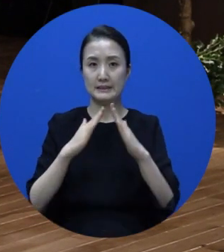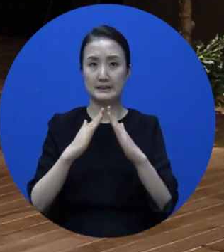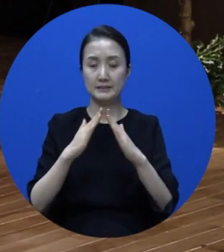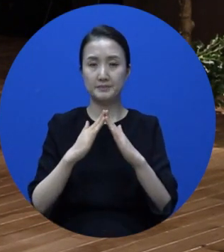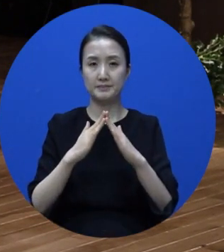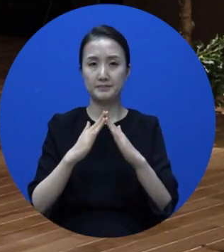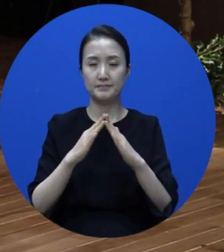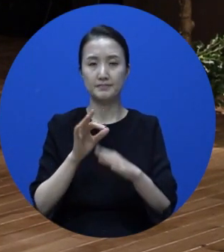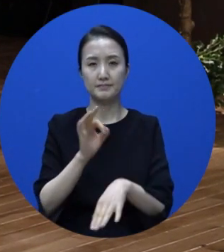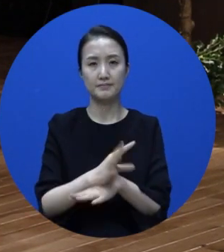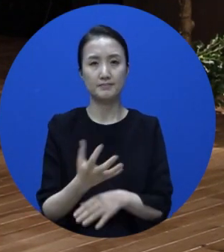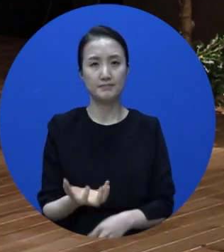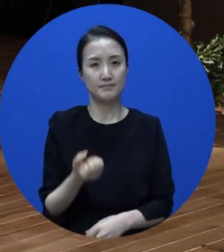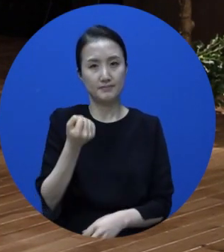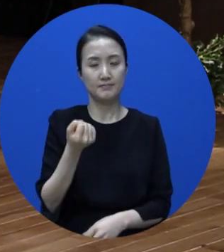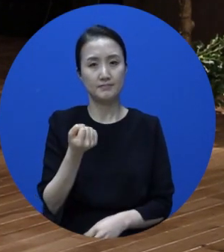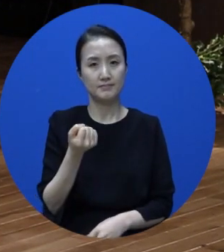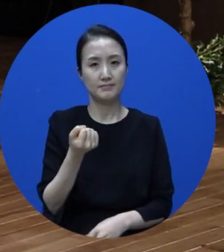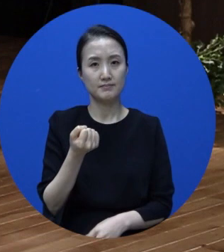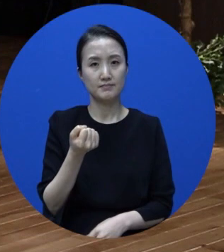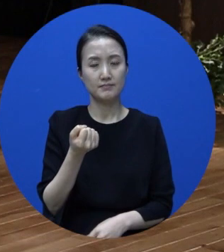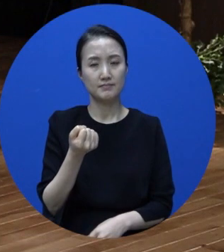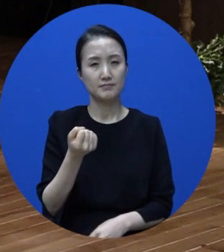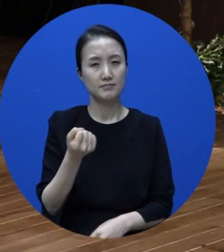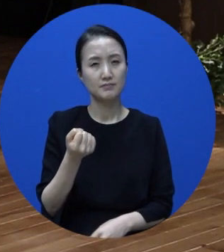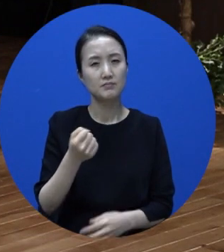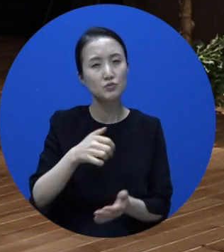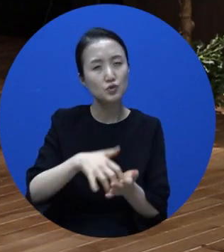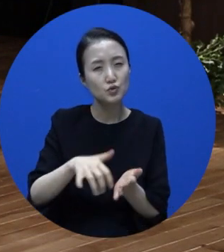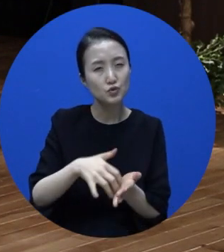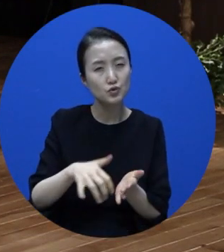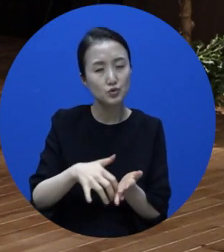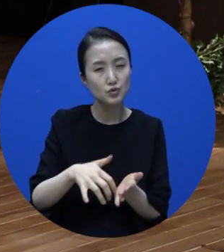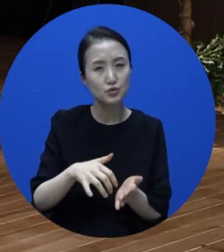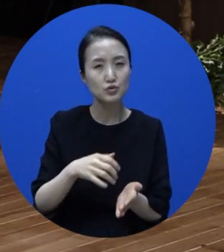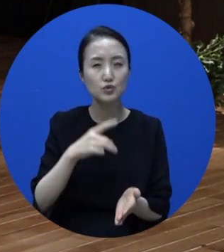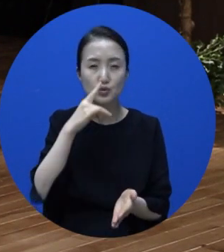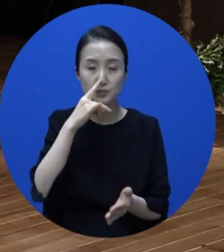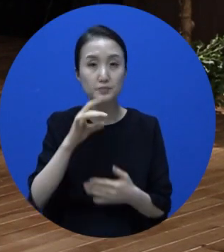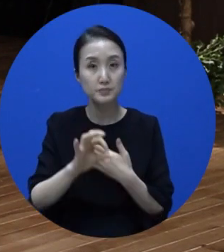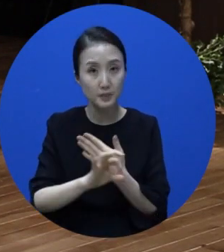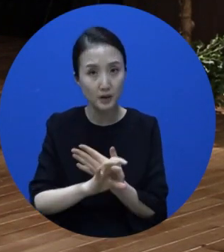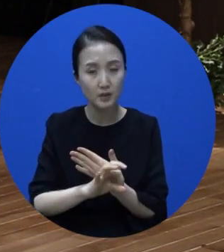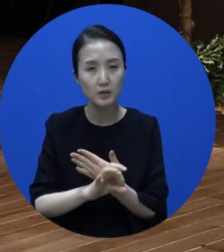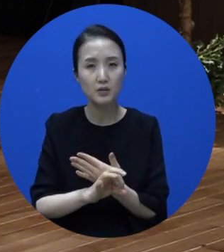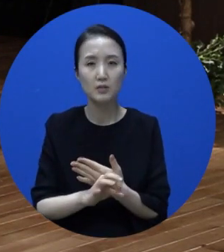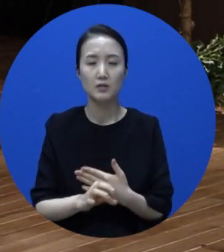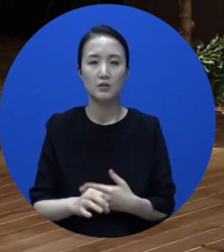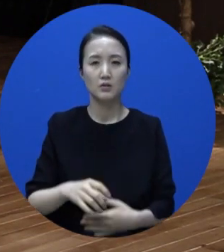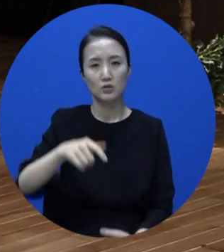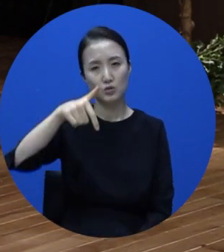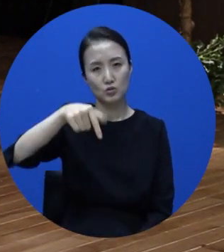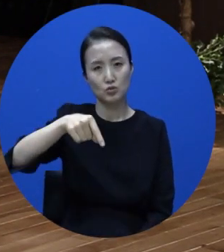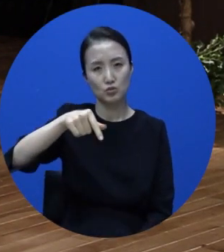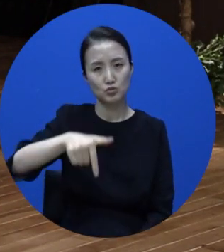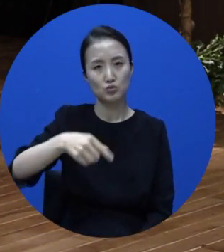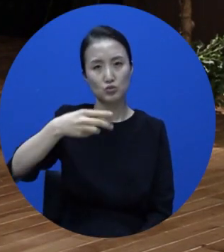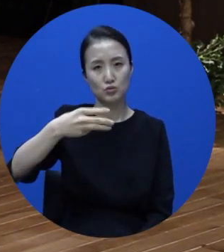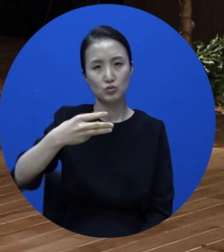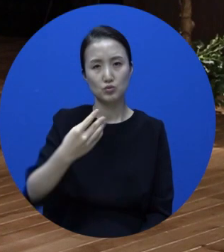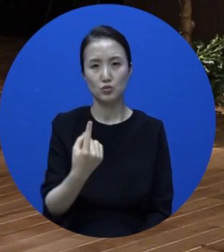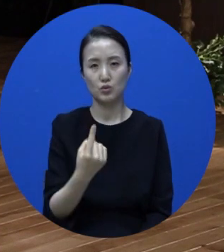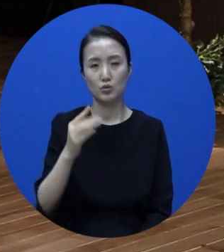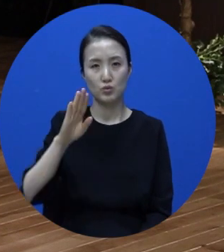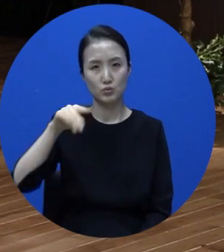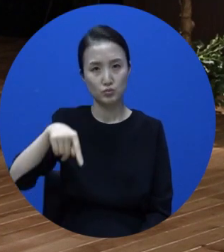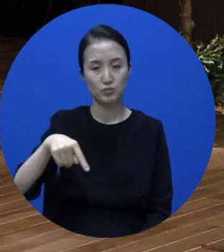예측하고 싶어요 그러면 뭐 를 보면 되냐면 국토교통부에 인어가 건축 건수를 보면